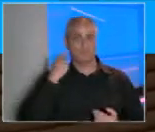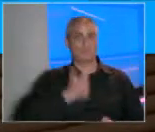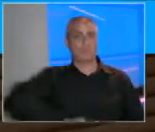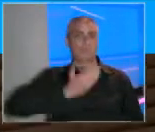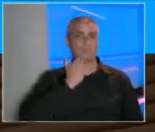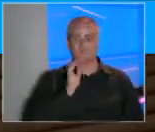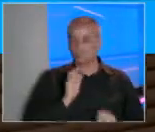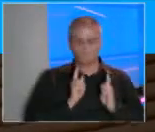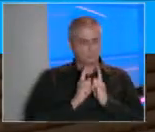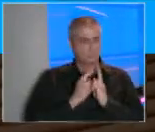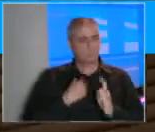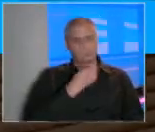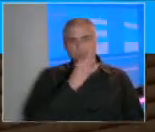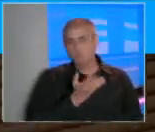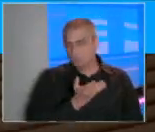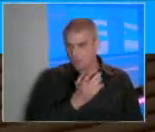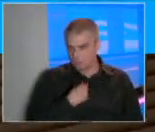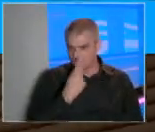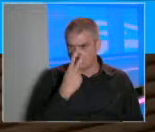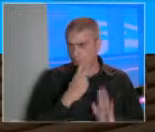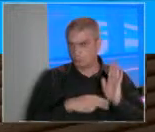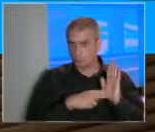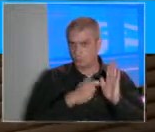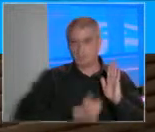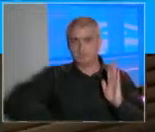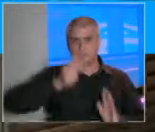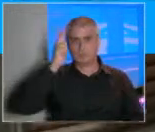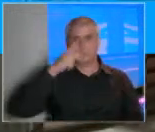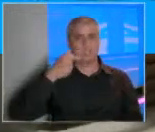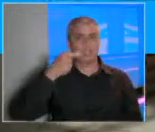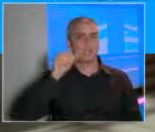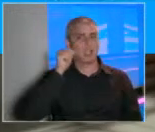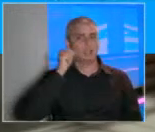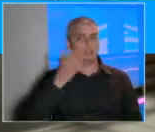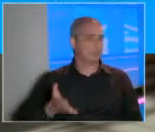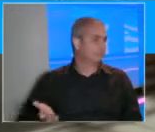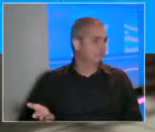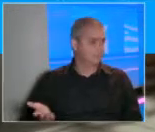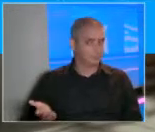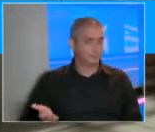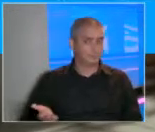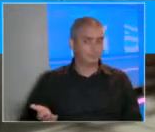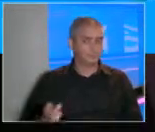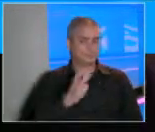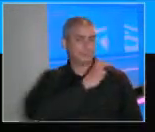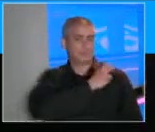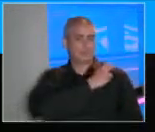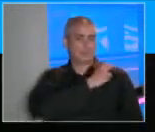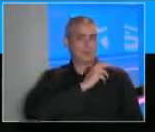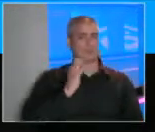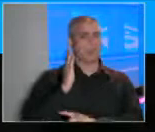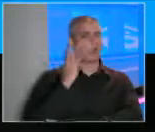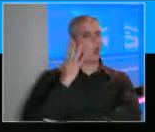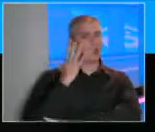מהנהגה הישראלית. ממש בקצרה אני רוצה לשאול אותך, טל, אנחנו רואים את התמונות של שר החוץ גבי אשכנזי, הרמטכ"ל